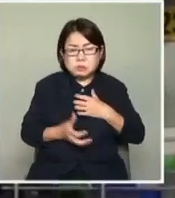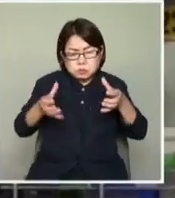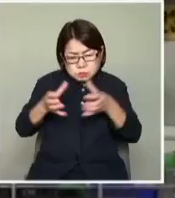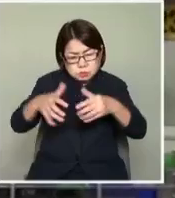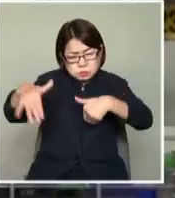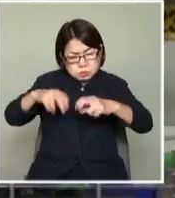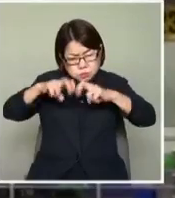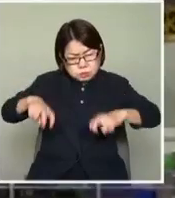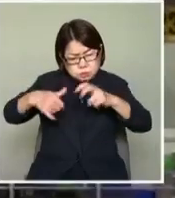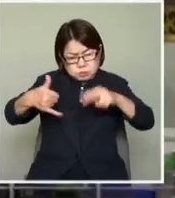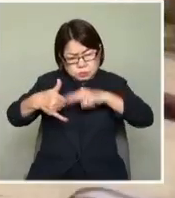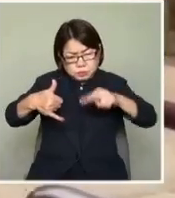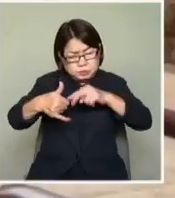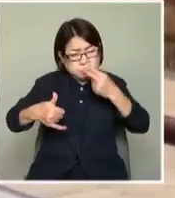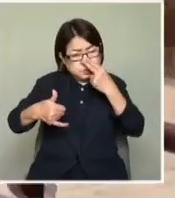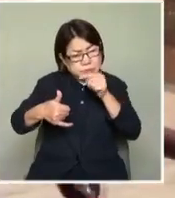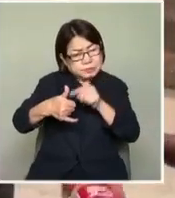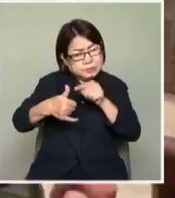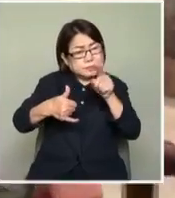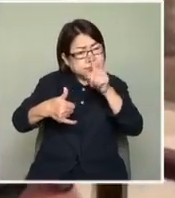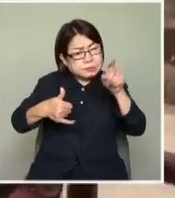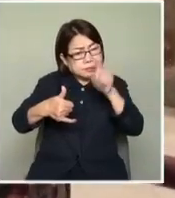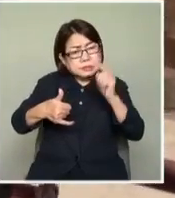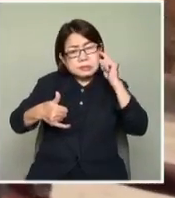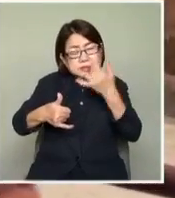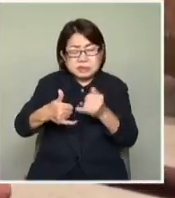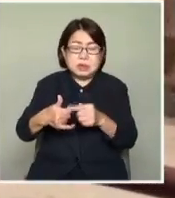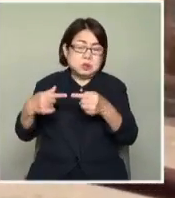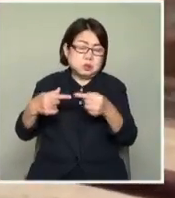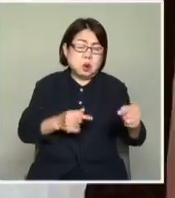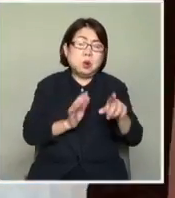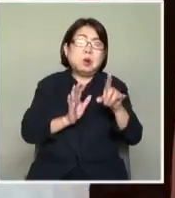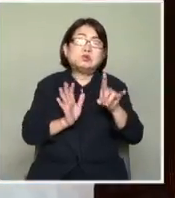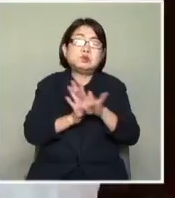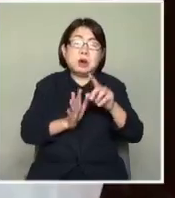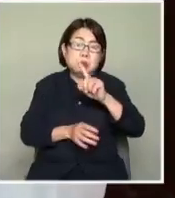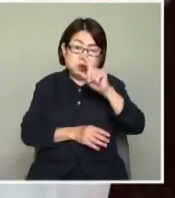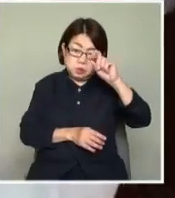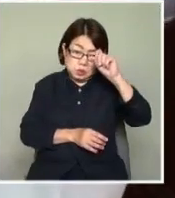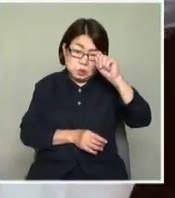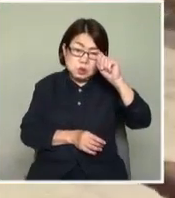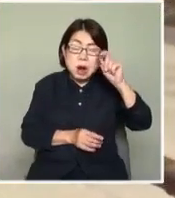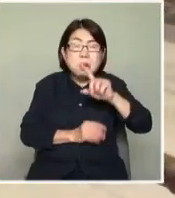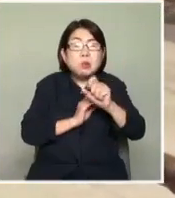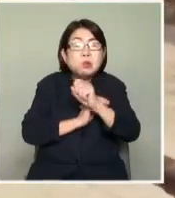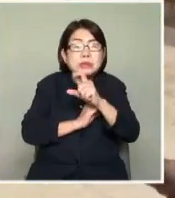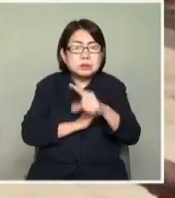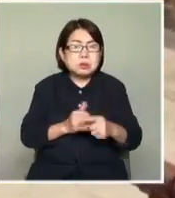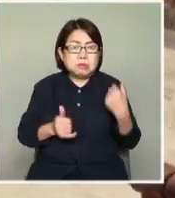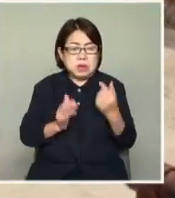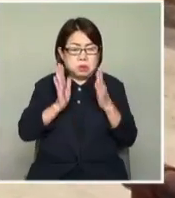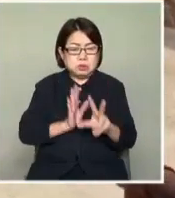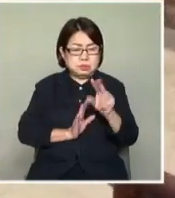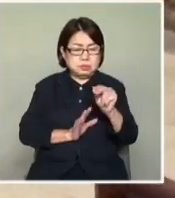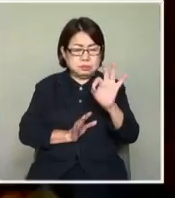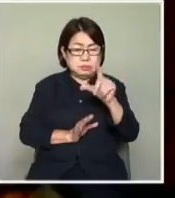และติดตามผู้ที่มีแนวโน้มความเป็นไปได้ว่าจะติดเชื้อจนถึงเมื่อวันศุกร์อินเดียเขาทำการตรวจหาเชื้อได้แล้วมากกว่า39ล้านคน